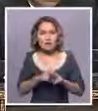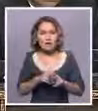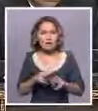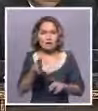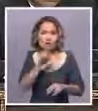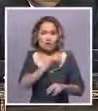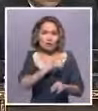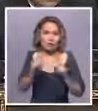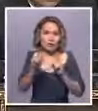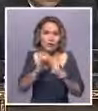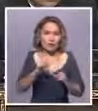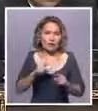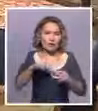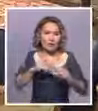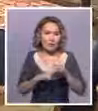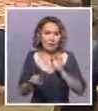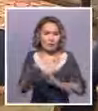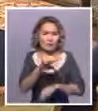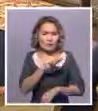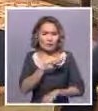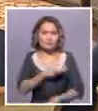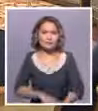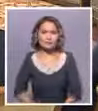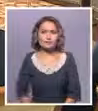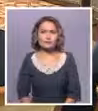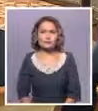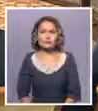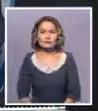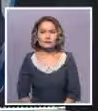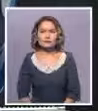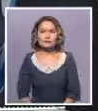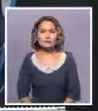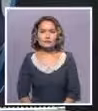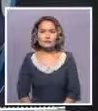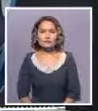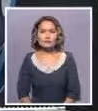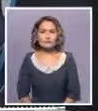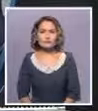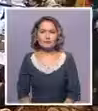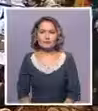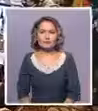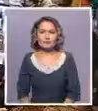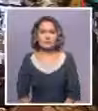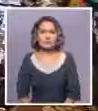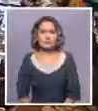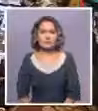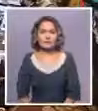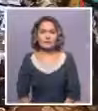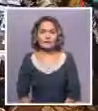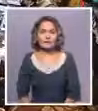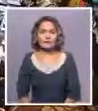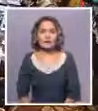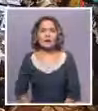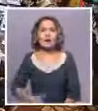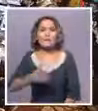мы достаточно подробно обсудили вопросы текущего состояния, перспектив дальнейшего развития СНГ. Біз